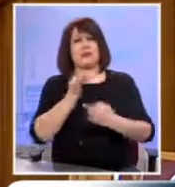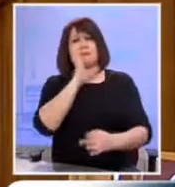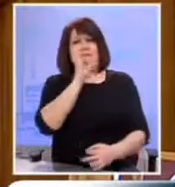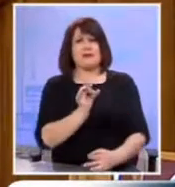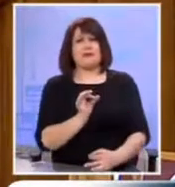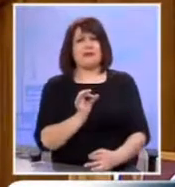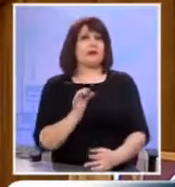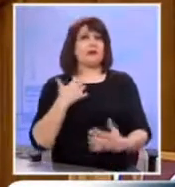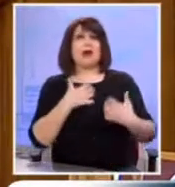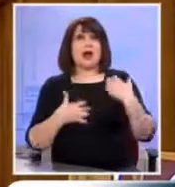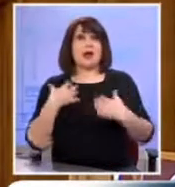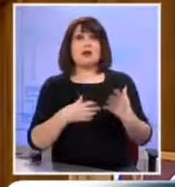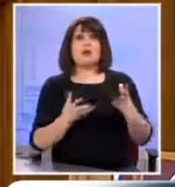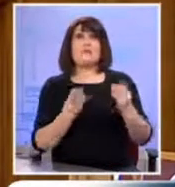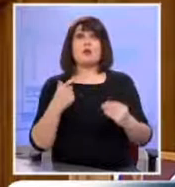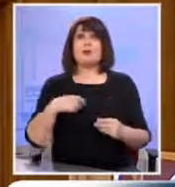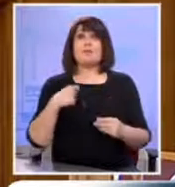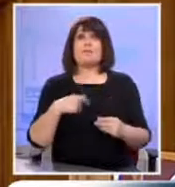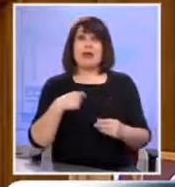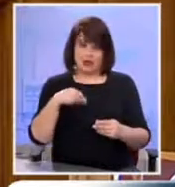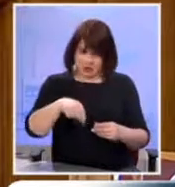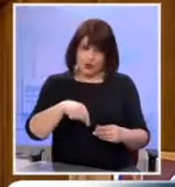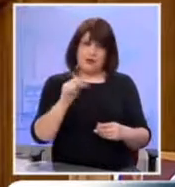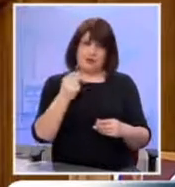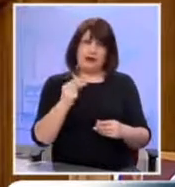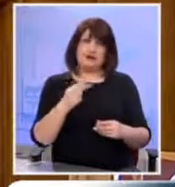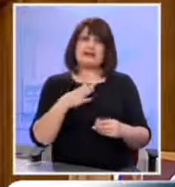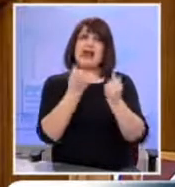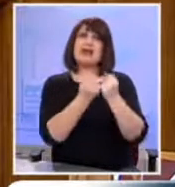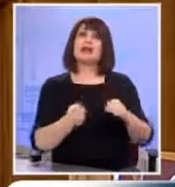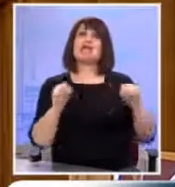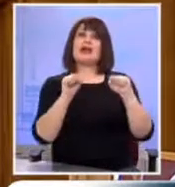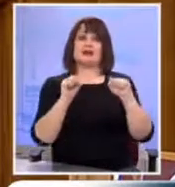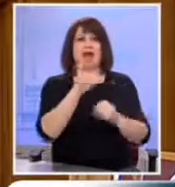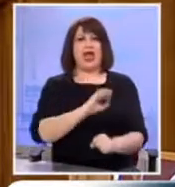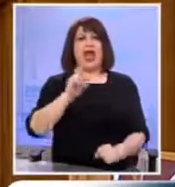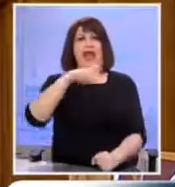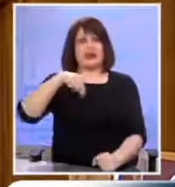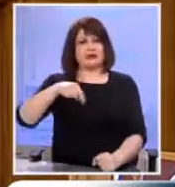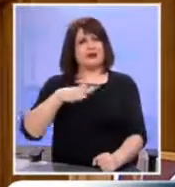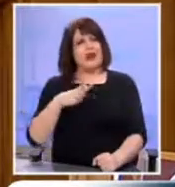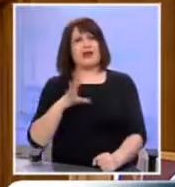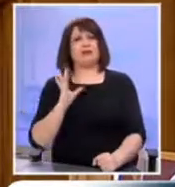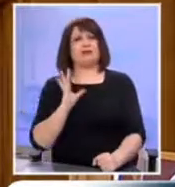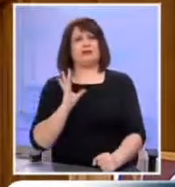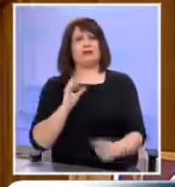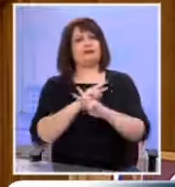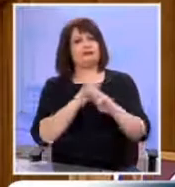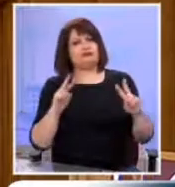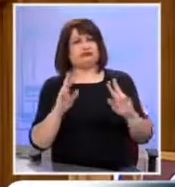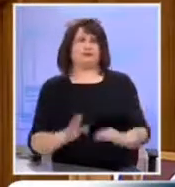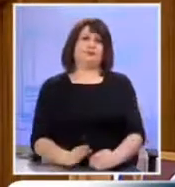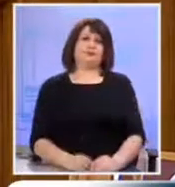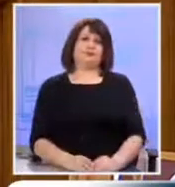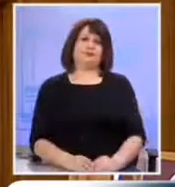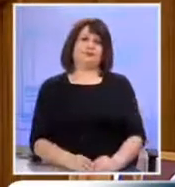πραγματική αγωνία πολλών μελών του Κοινοβουλίου για την ανεξαρτησία της δημόσιας ραδιοτηλεόρασης. Ας είμαστε λοιπόν ξεκάθαροι.